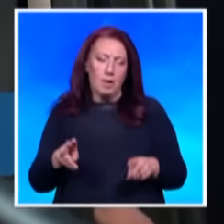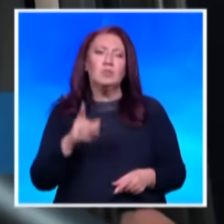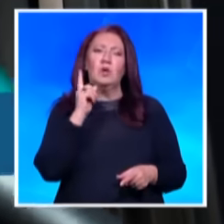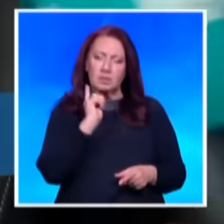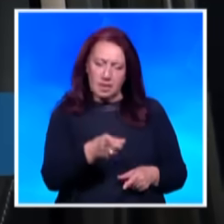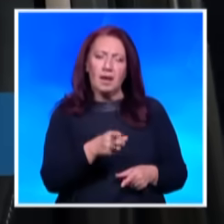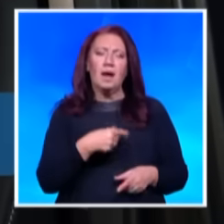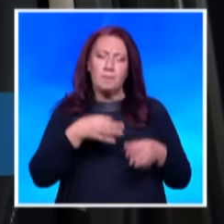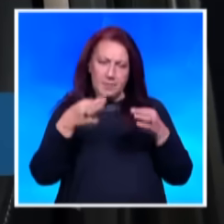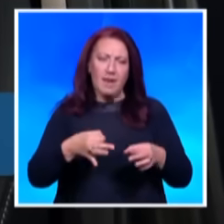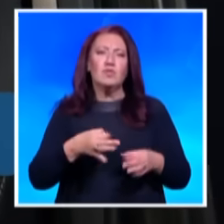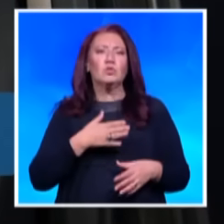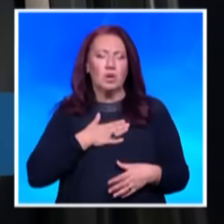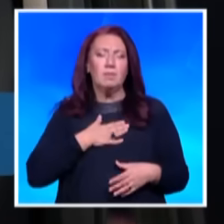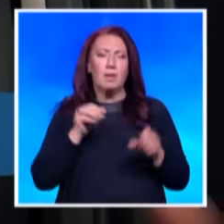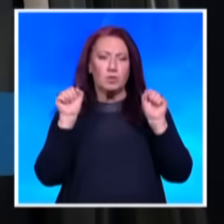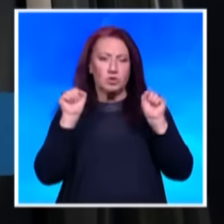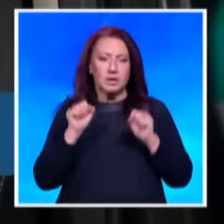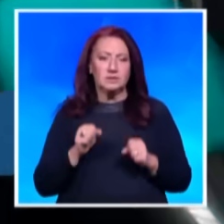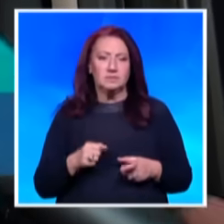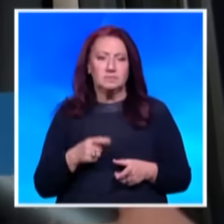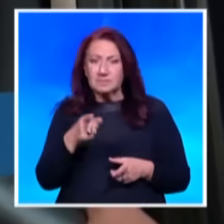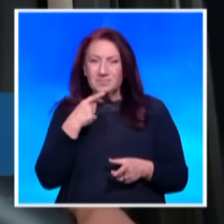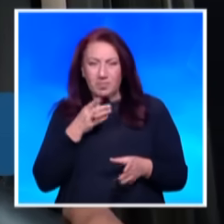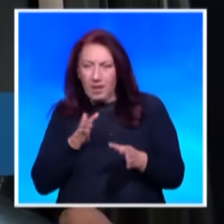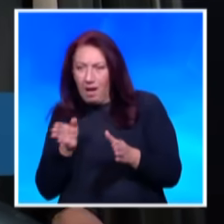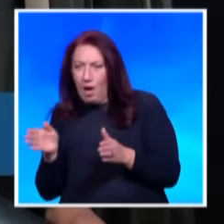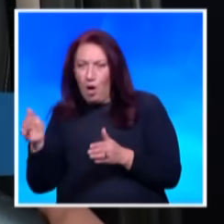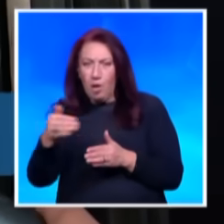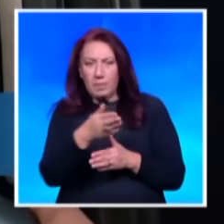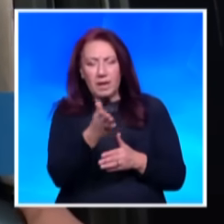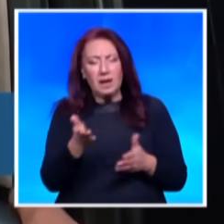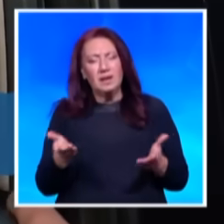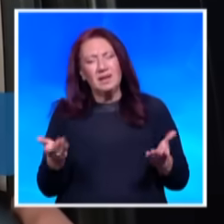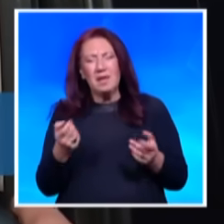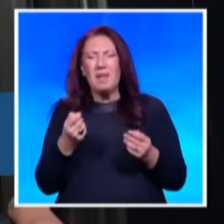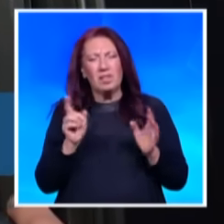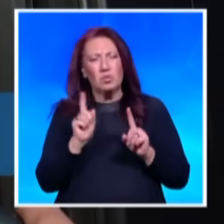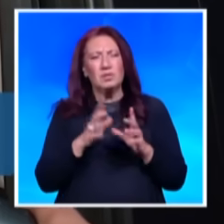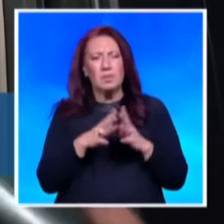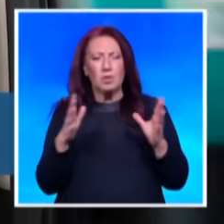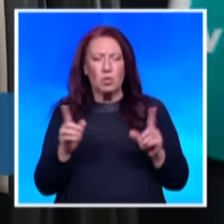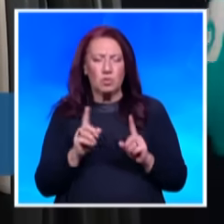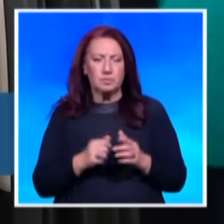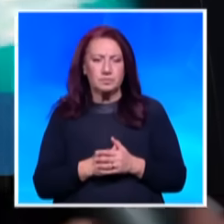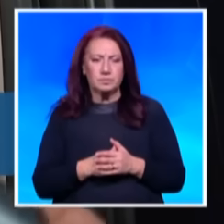Съгласен съм. А колко време вие заобикаляте? Налага ли всъщност да заобикаляте в момента? Заобикаляме, да, но малко. Не е малко. Да. С колко време ще ви се удължи